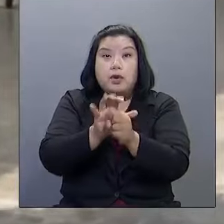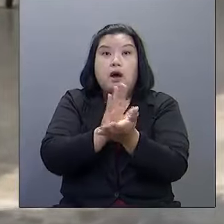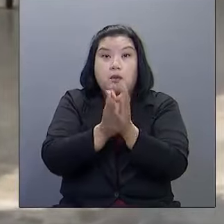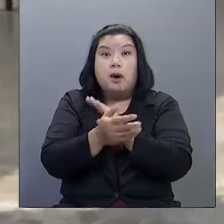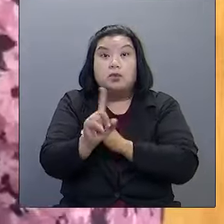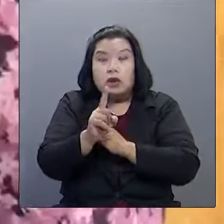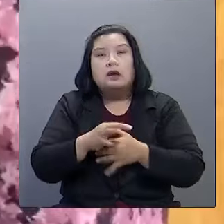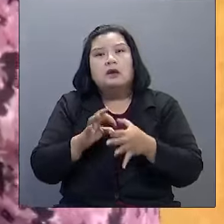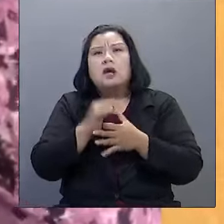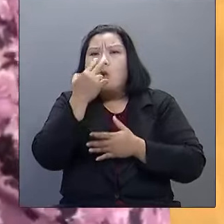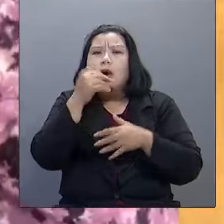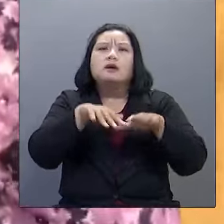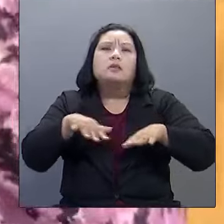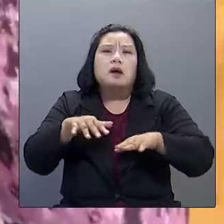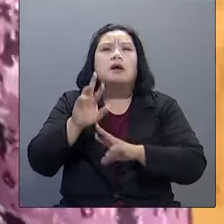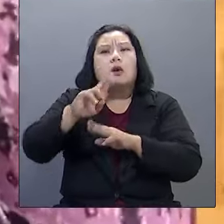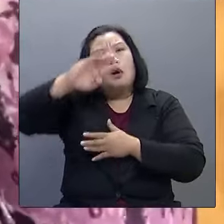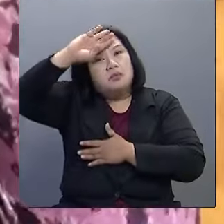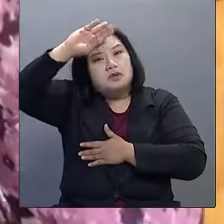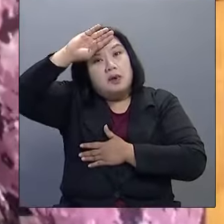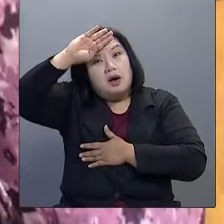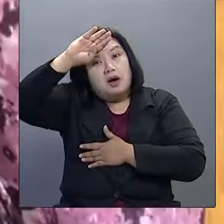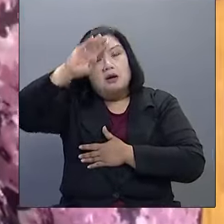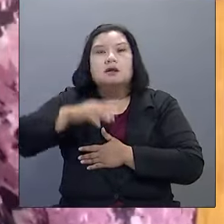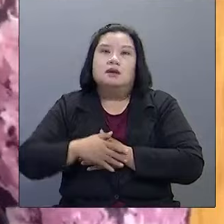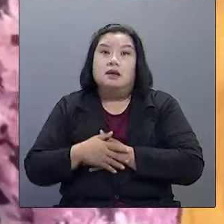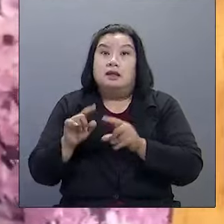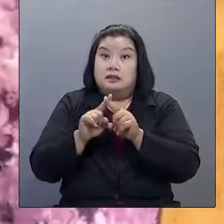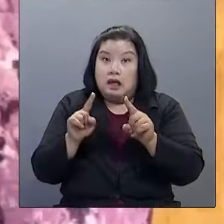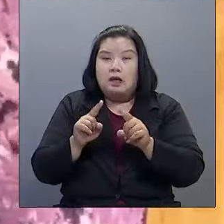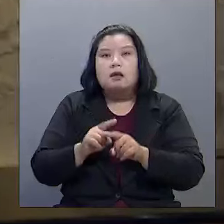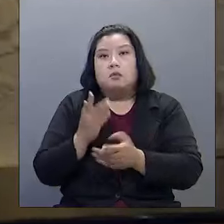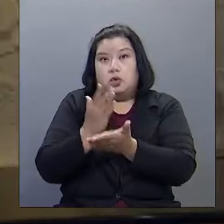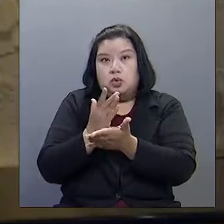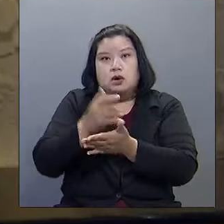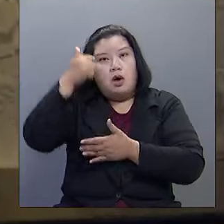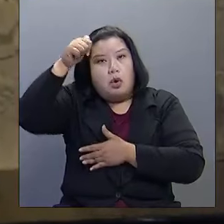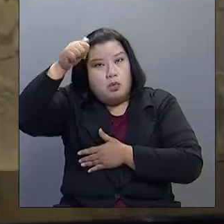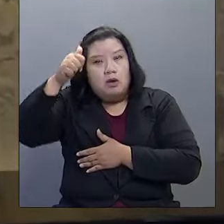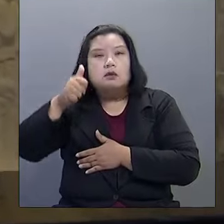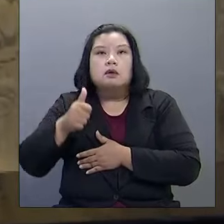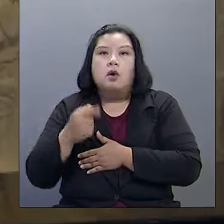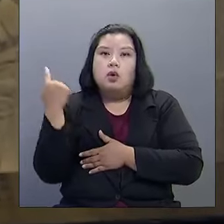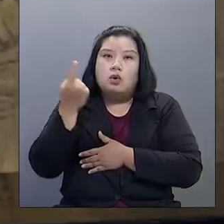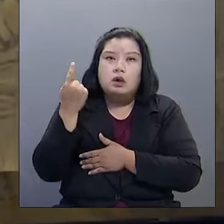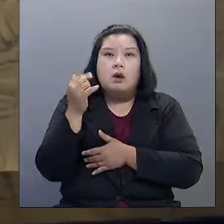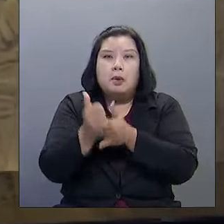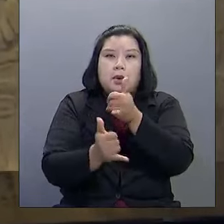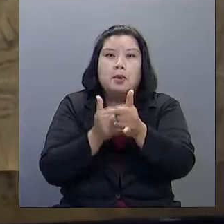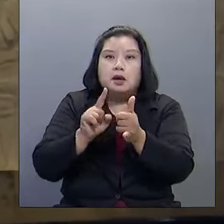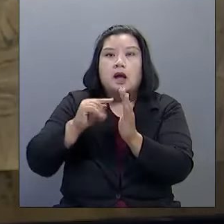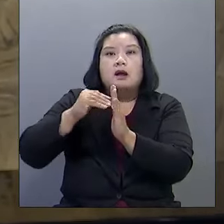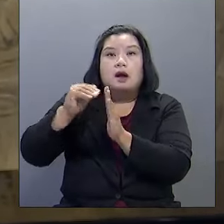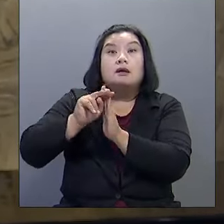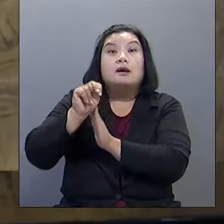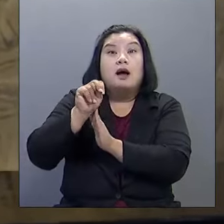เฝ้าระวังแต่ว่าการพบผู้ติดเชื้อมากขึ้นรวมถึงมีช่วงวันหยุดมีนักท่องเที่ยวเดินทางเข้าจังหวัดน่านจำนวนมากผู้